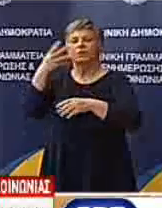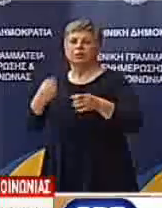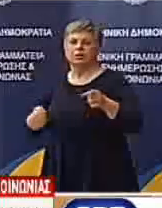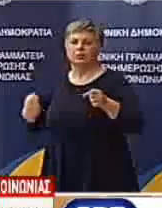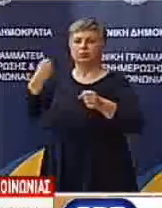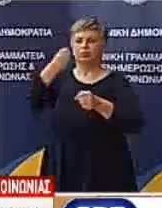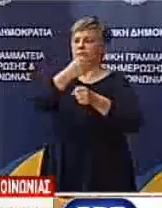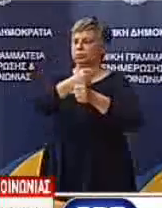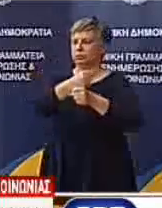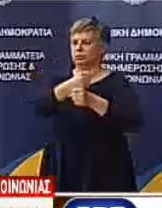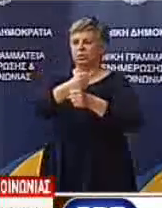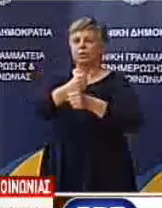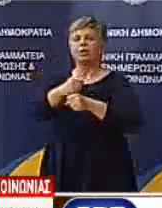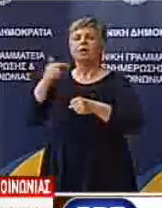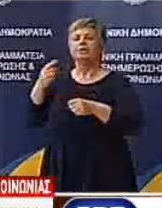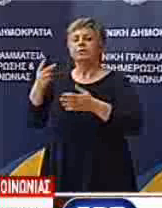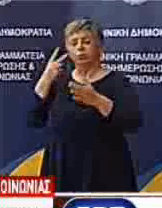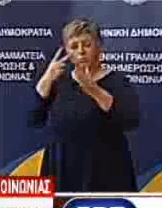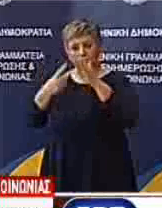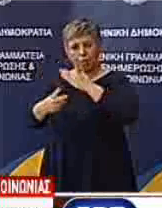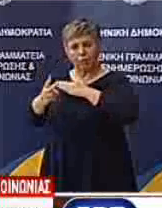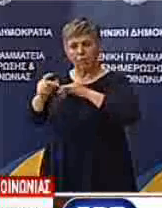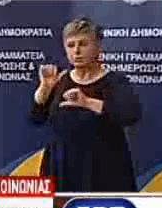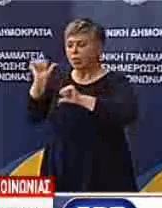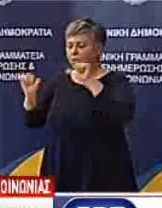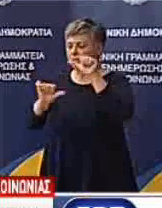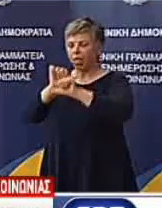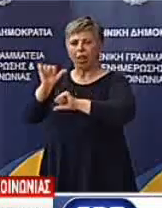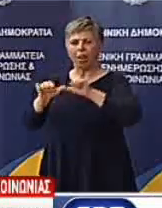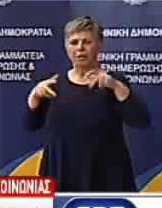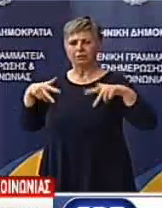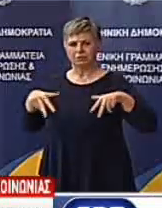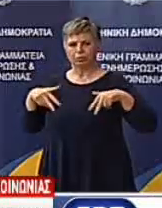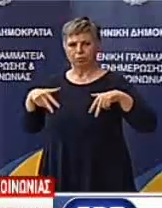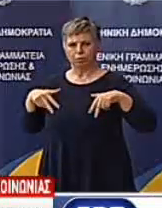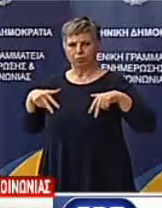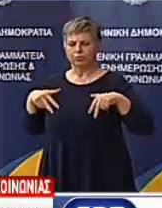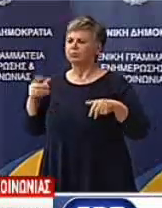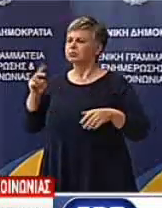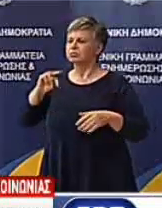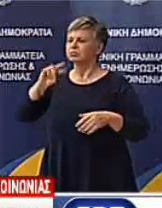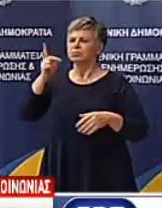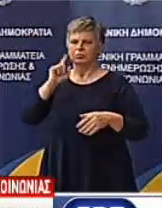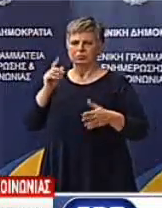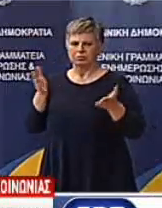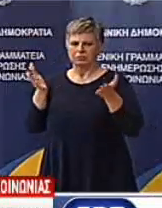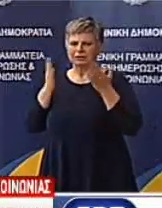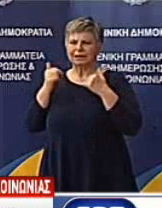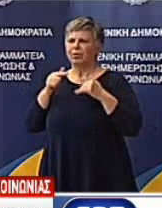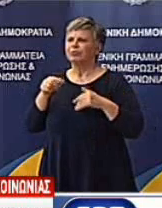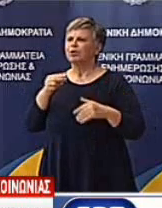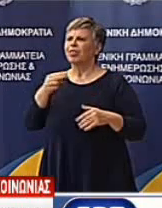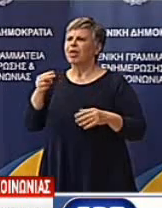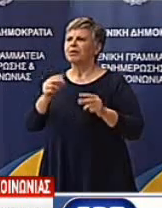κυβερνητικός ανασχηματισμός. Ευχαριστώ. Δεν υπάρχει τέτοιο ζήτημα. Δεν υπάρχει τέτοιο ζήτημα, ούτε έχει συζητηθεί και δεν κρίνεται